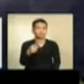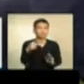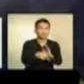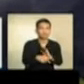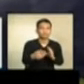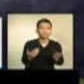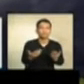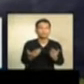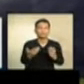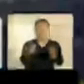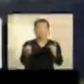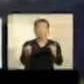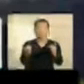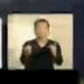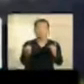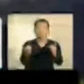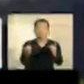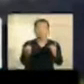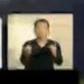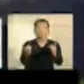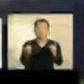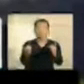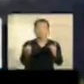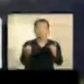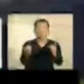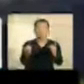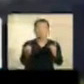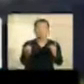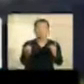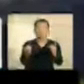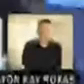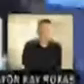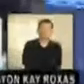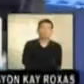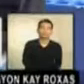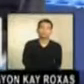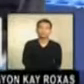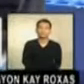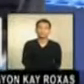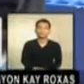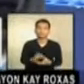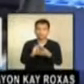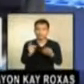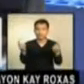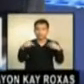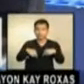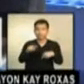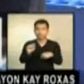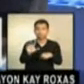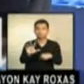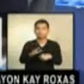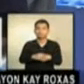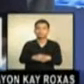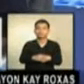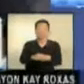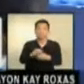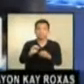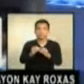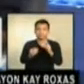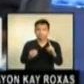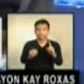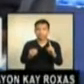Na ayon sa inyo kanina, tambay. Tambay. Okay. At kaya po kayo napunta rito, nine number